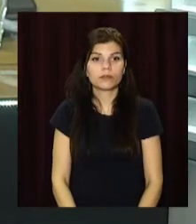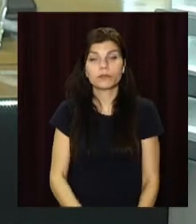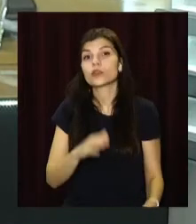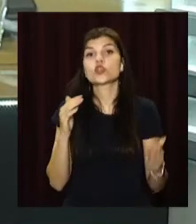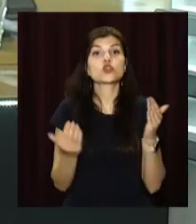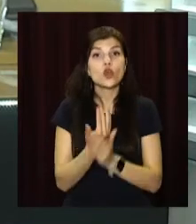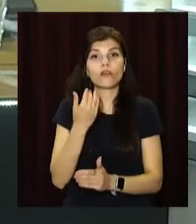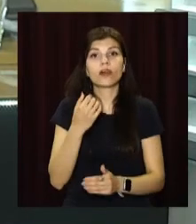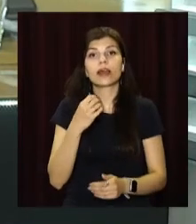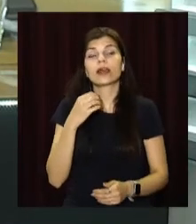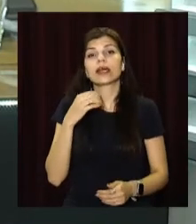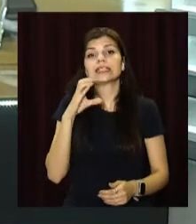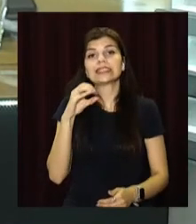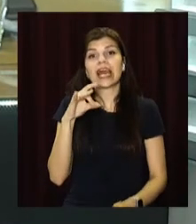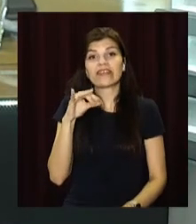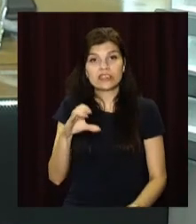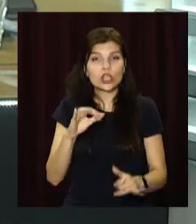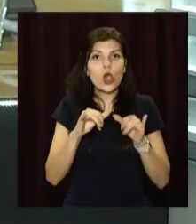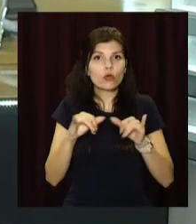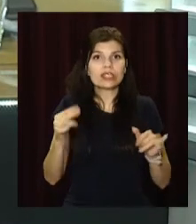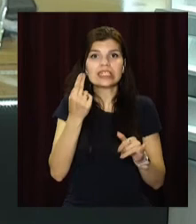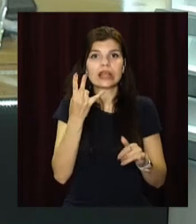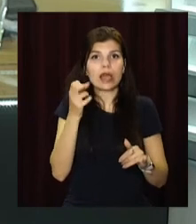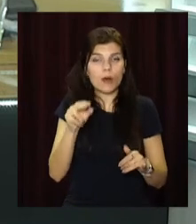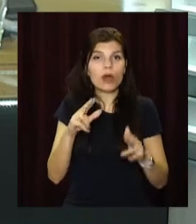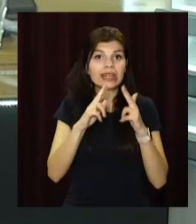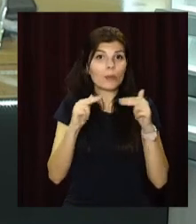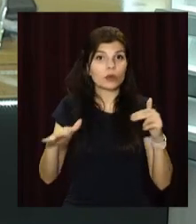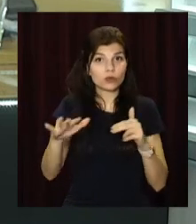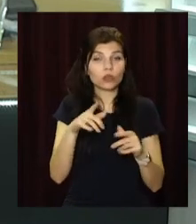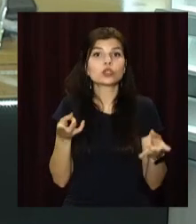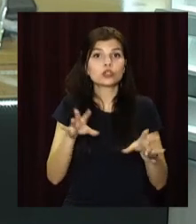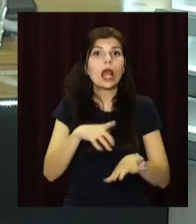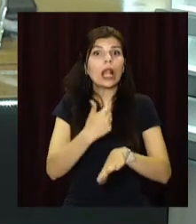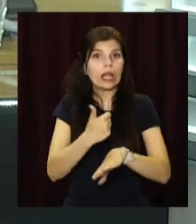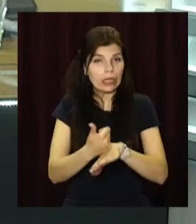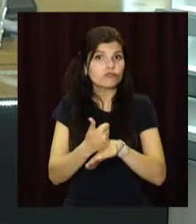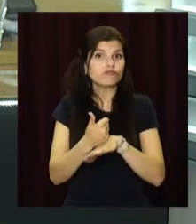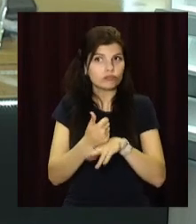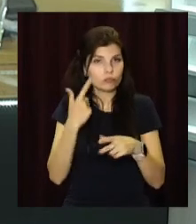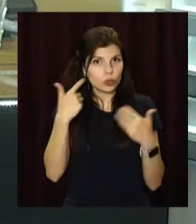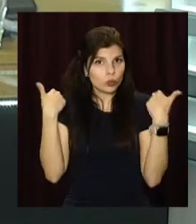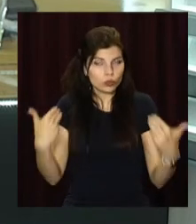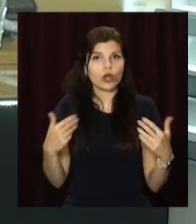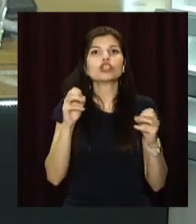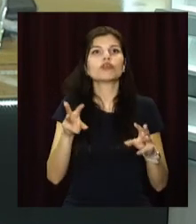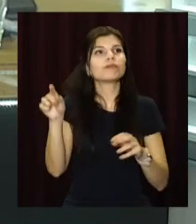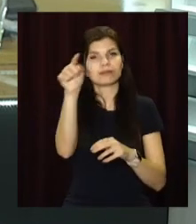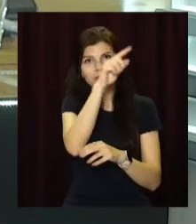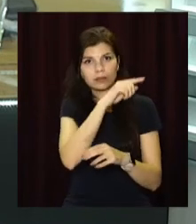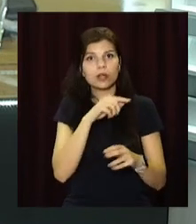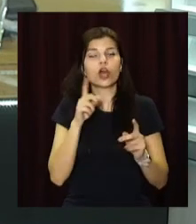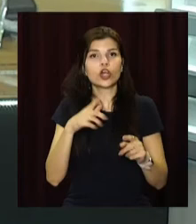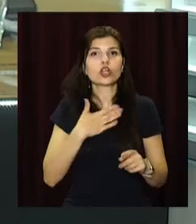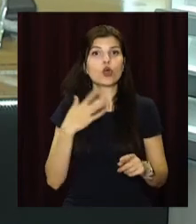Нові є-сервіси та розвиток мережі ЦНАПів. Дніпропетровщина залишається лідером серед інших регіонів України. Зокрема,